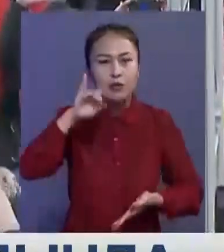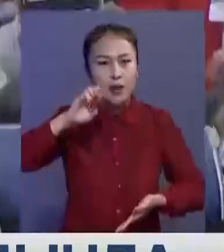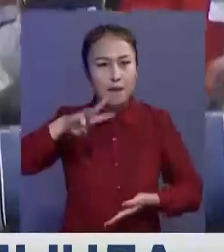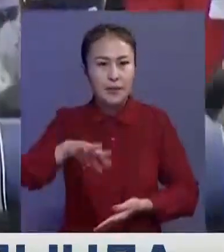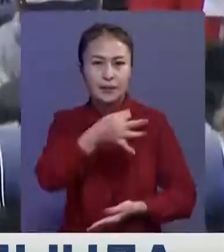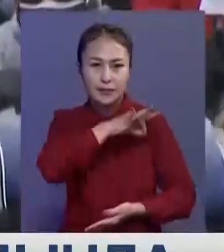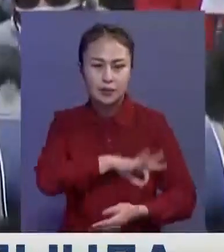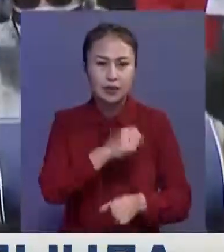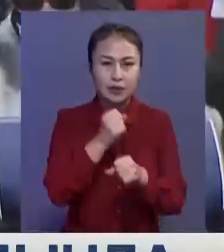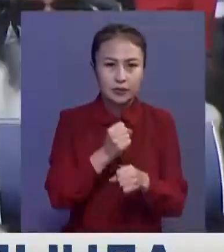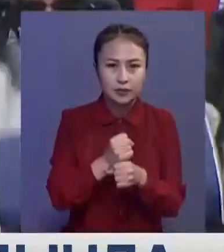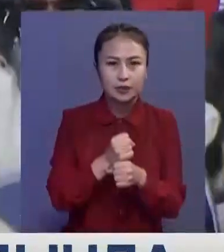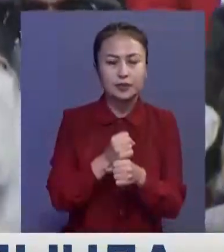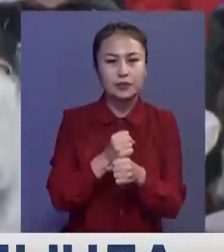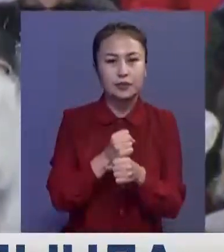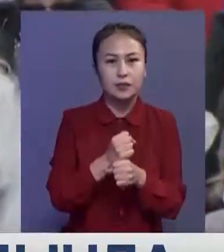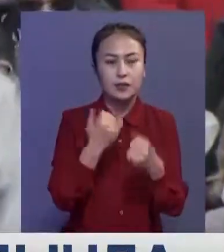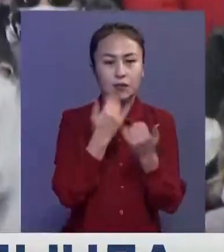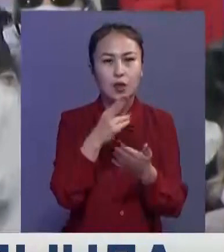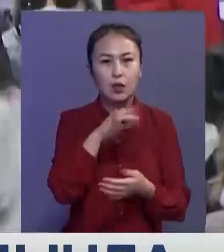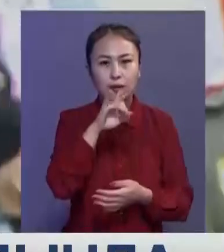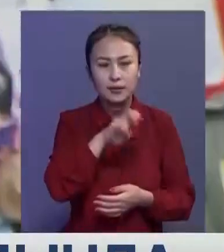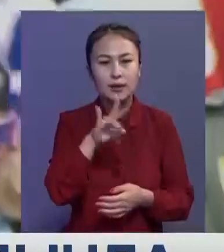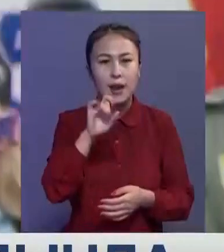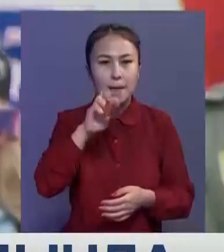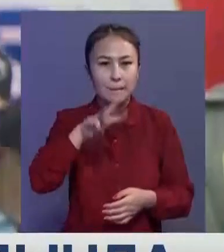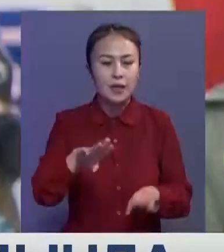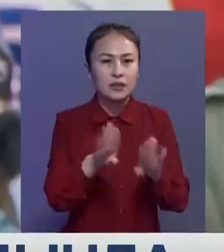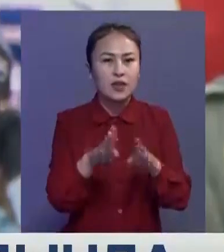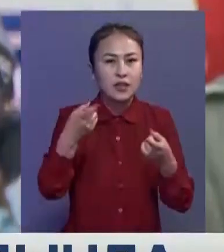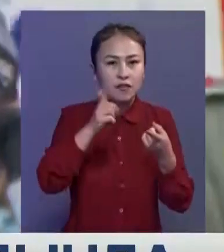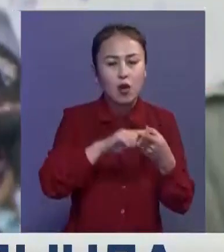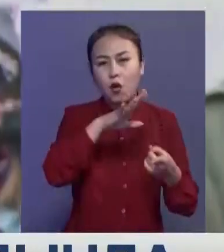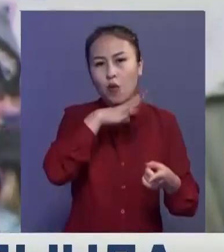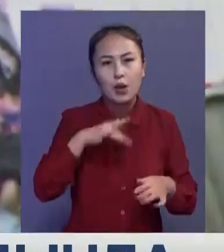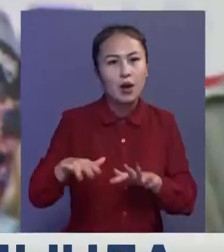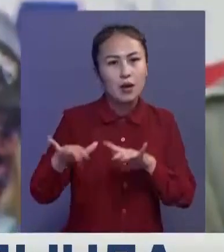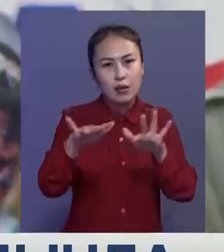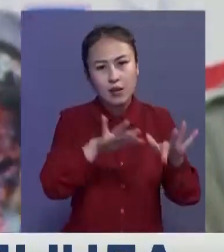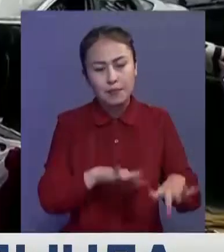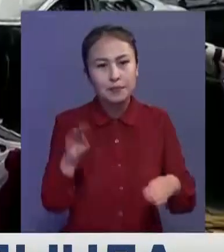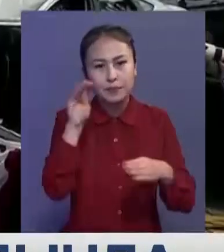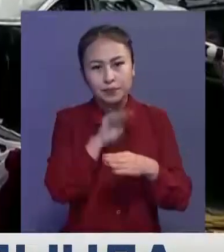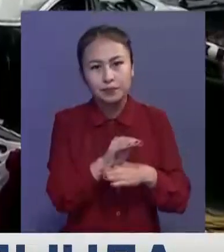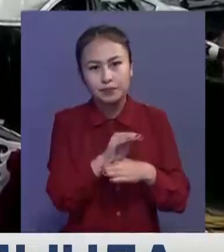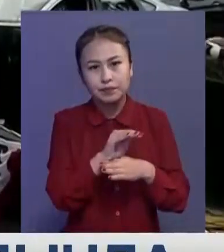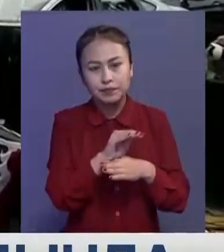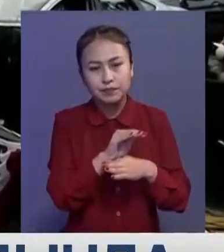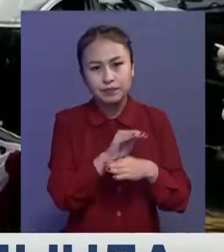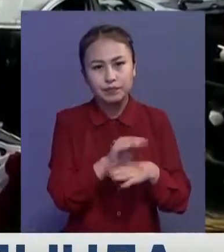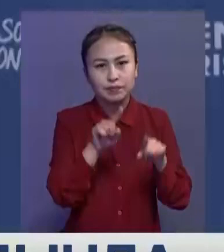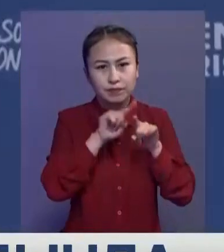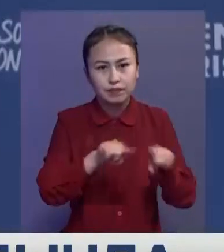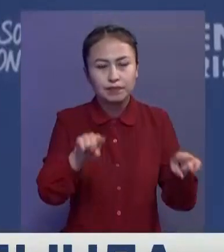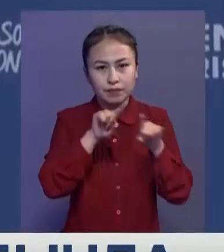тиімді пайдалануда. Енді Дональд Трамп осы аптаны мейлінше көптеген штаттарды аралап, өзінің қортынды сапарларында үгіт